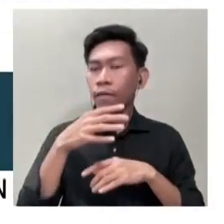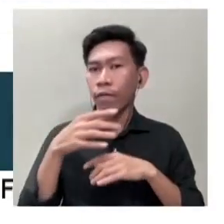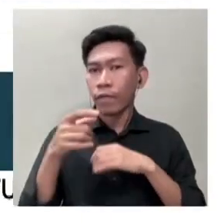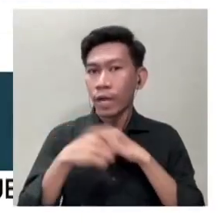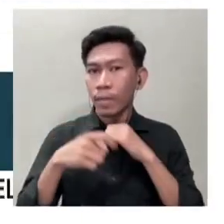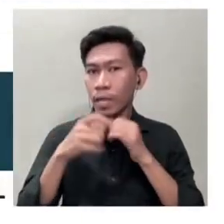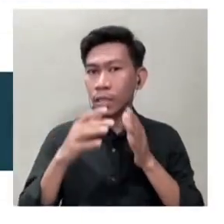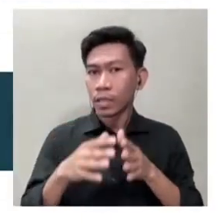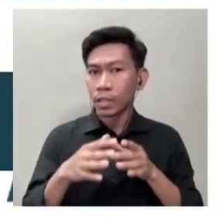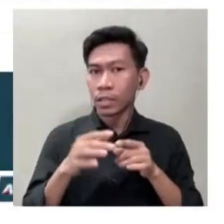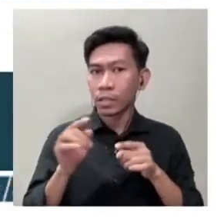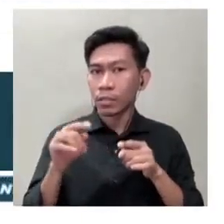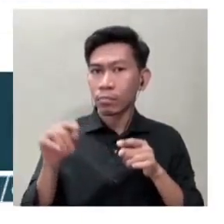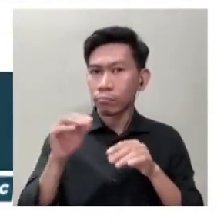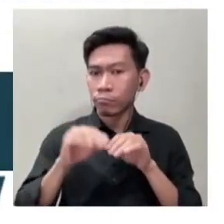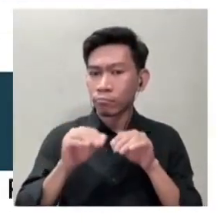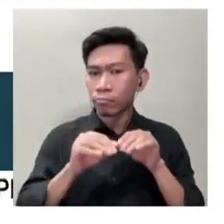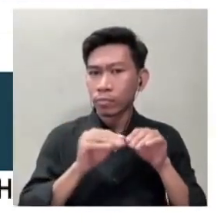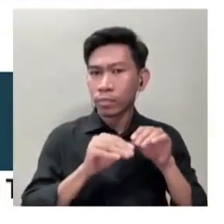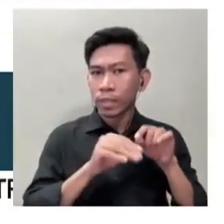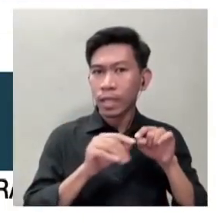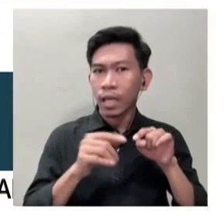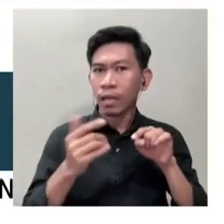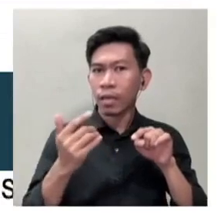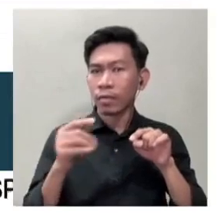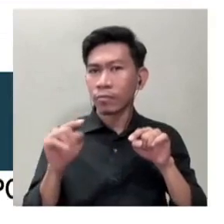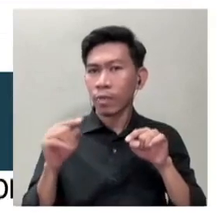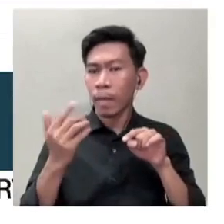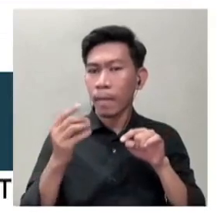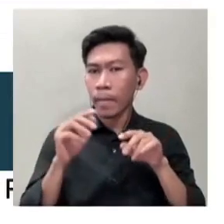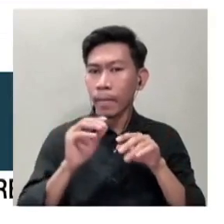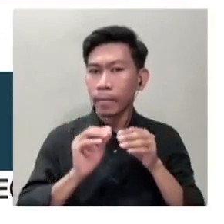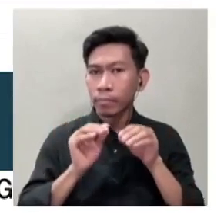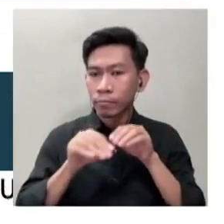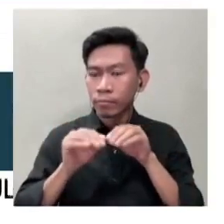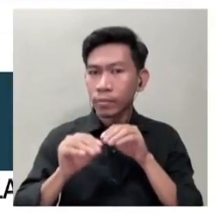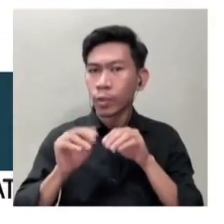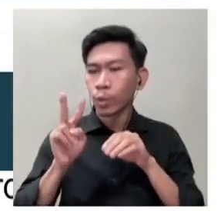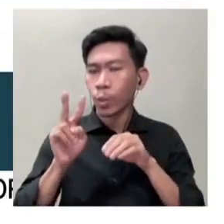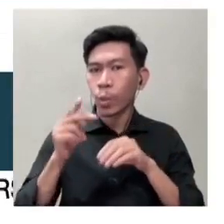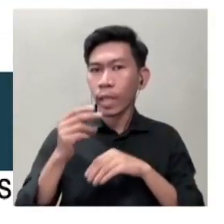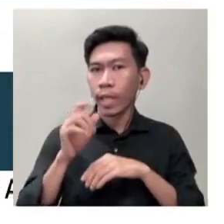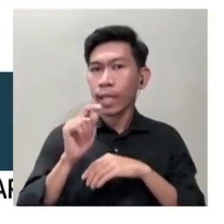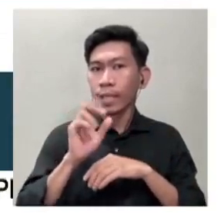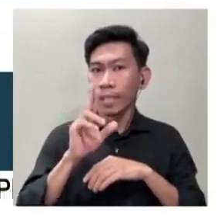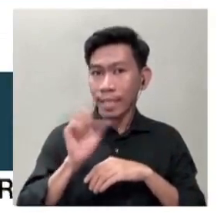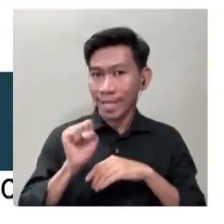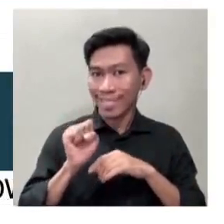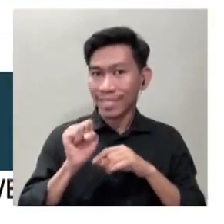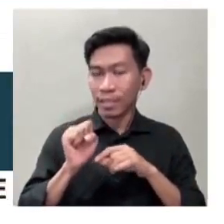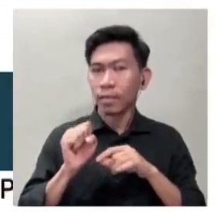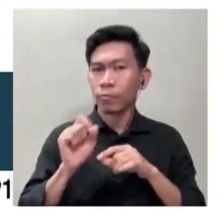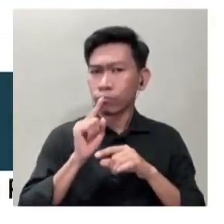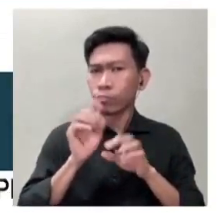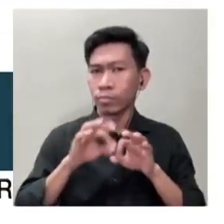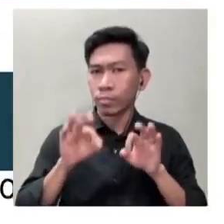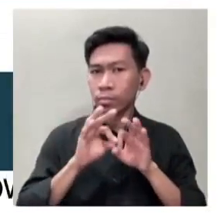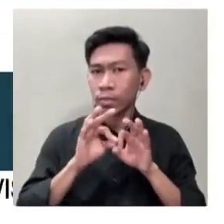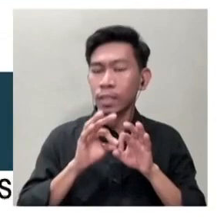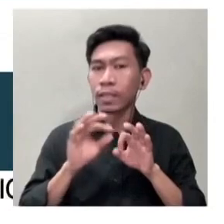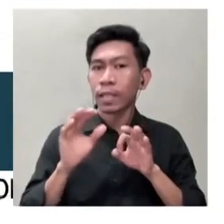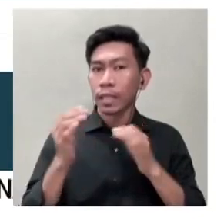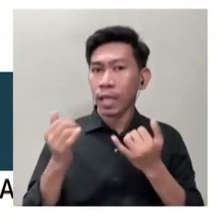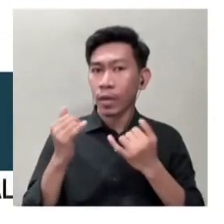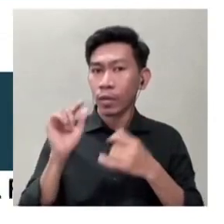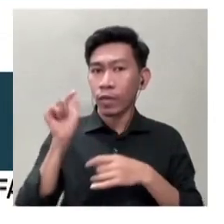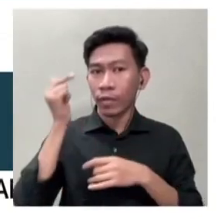10,000 who plant 2 hectares. So, malaking bagay mga ito, no? And yung regular fund ng ating